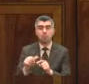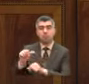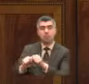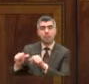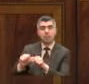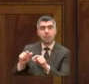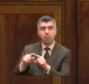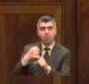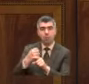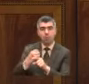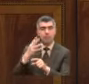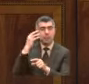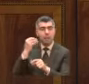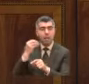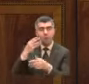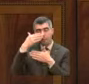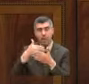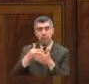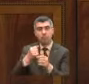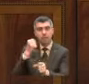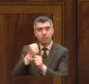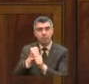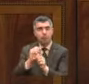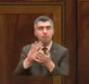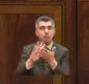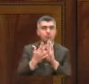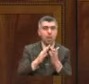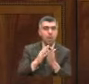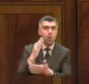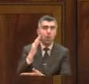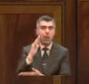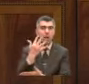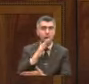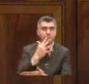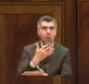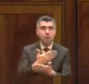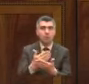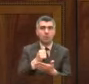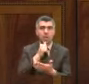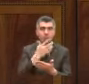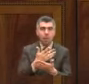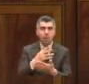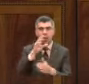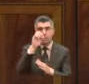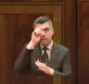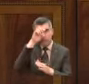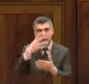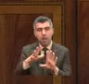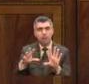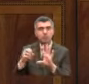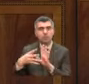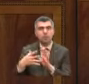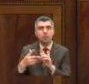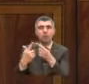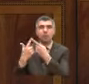ما انجزته بلاده في المجال ديال البيئه، وفي المجال ديال الغابات، وفي المجال ديال الماء، وفي المجال ديال الطاقات المتجدده، وفي مجالات